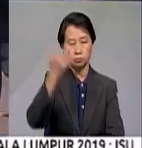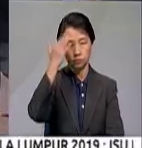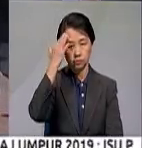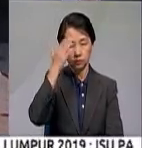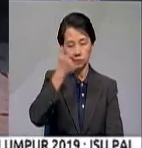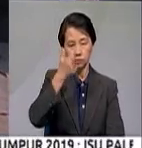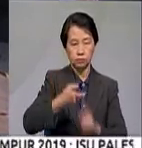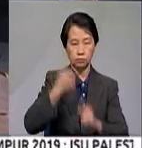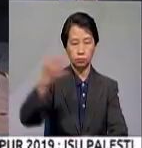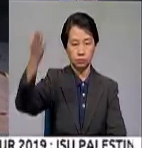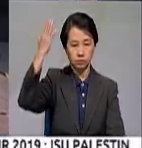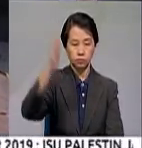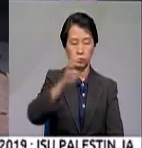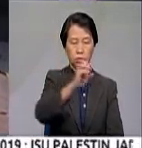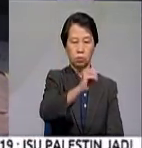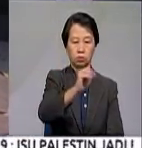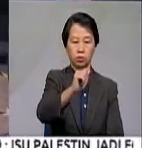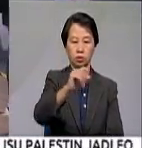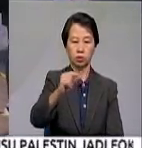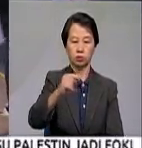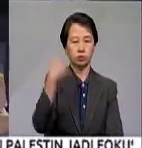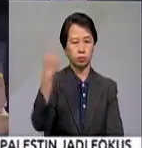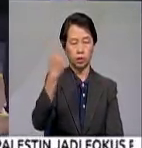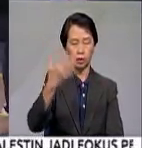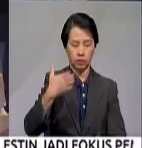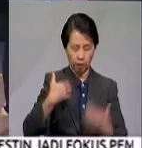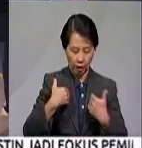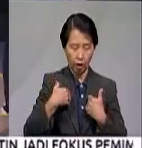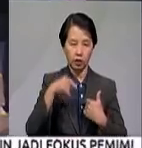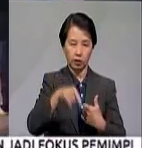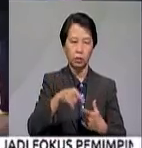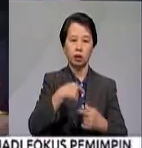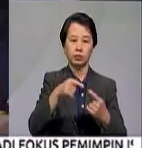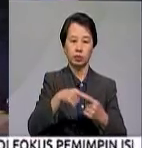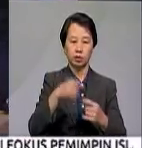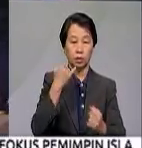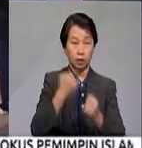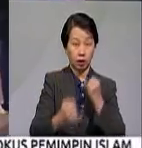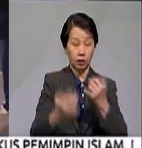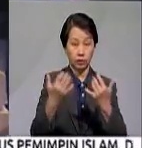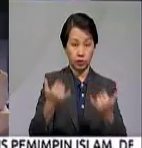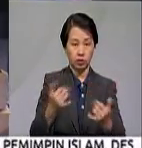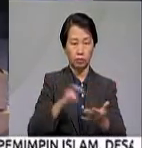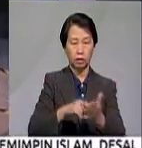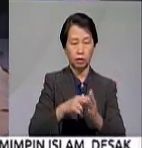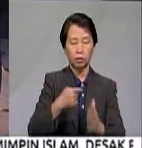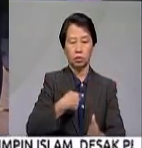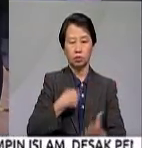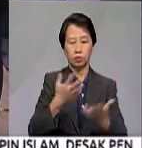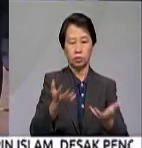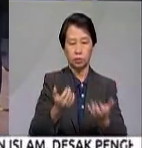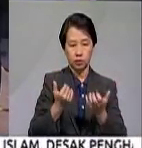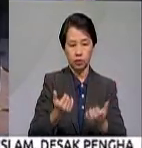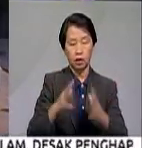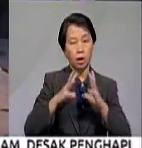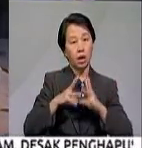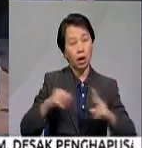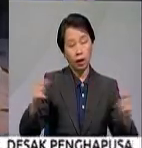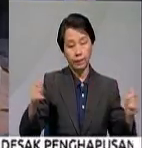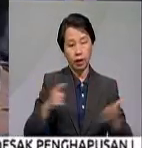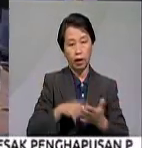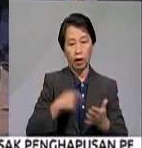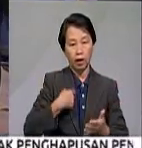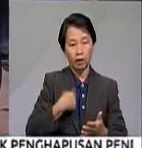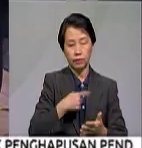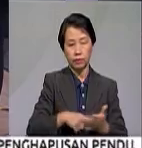Sebab dari dulu pun sebenarnya OAG is always around. Cuma bila last chapter ni, maksudnya saya nak habiskan apa yang kita